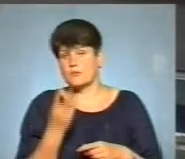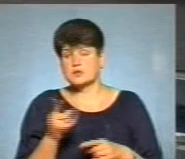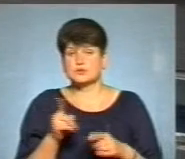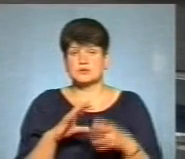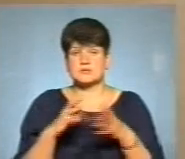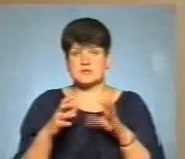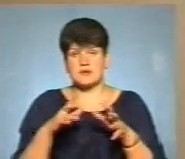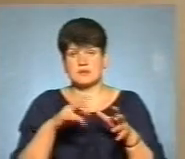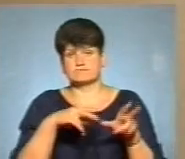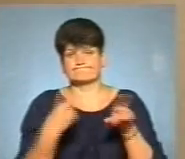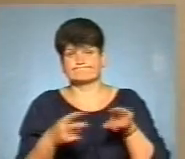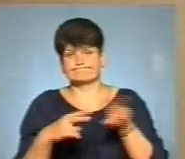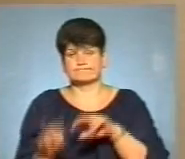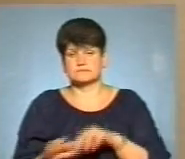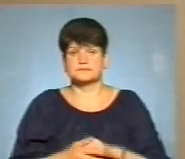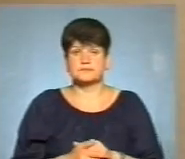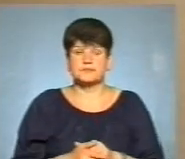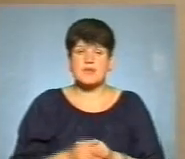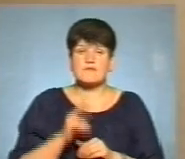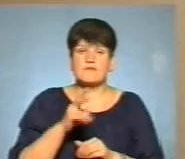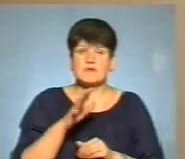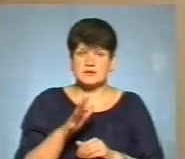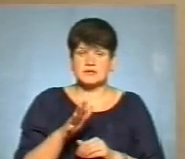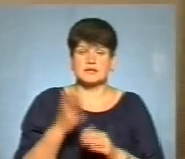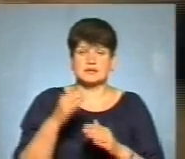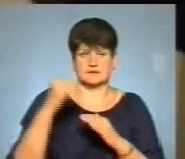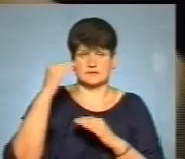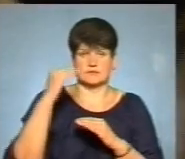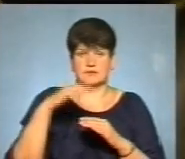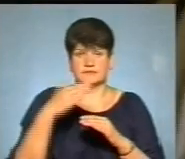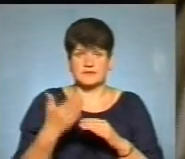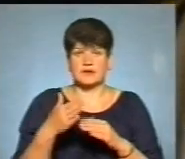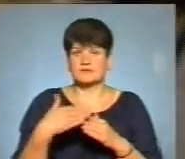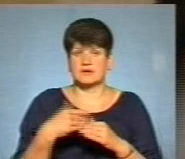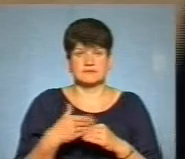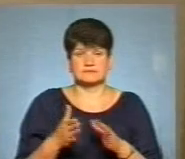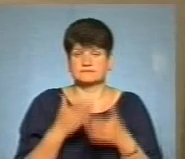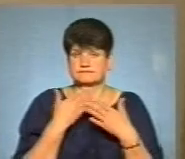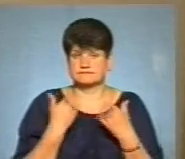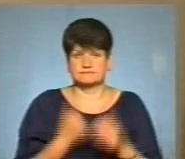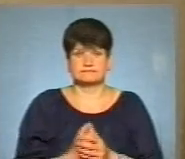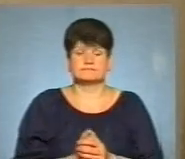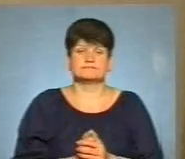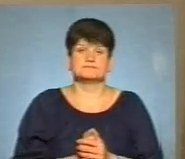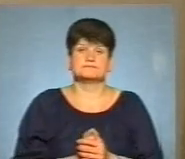все повипадало. У квартирі, над якою обвалилася стіна, двері ніхто не відчинив.